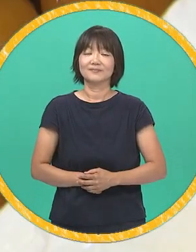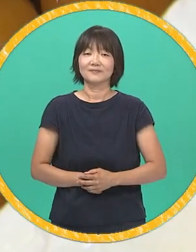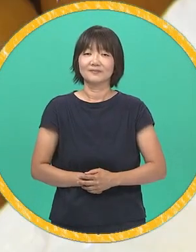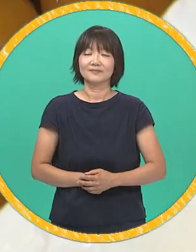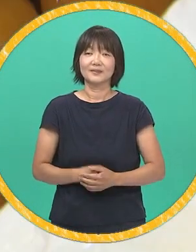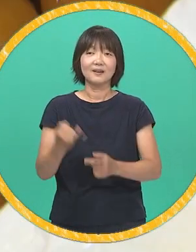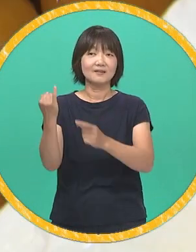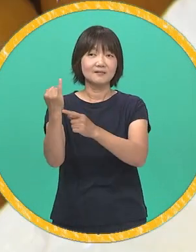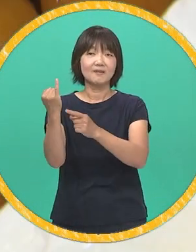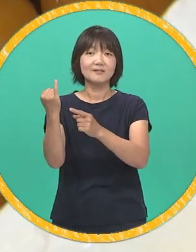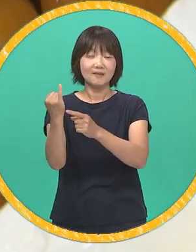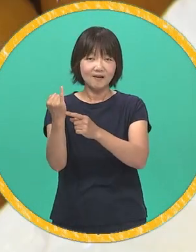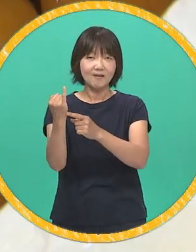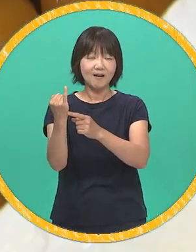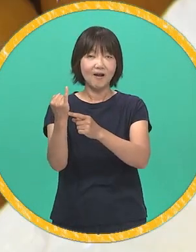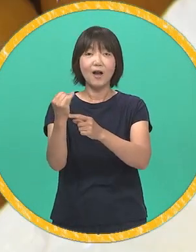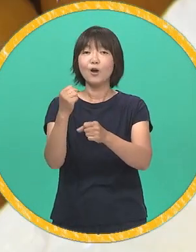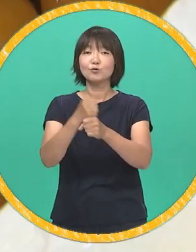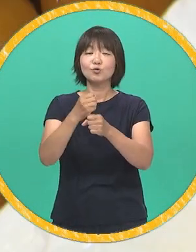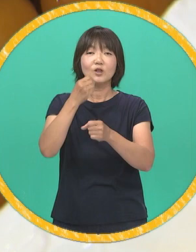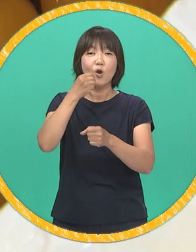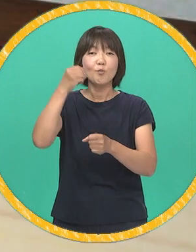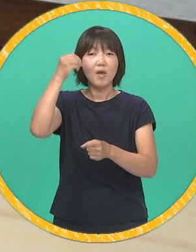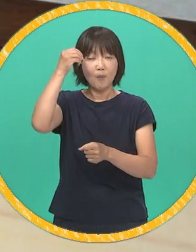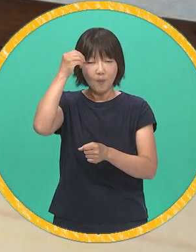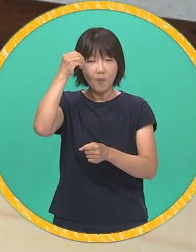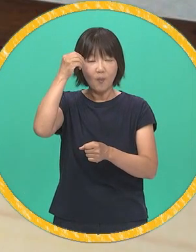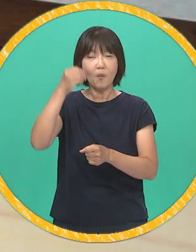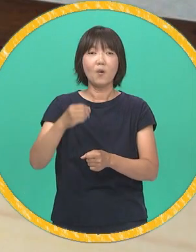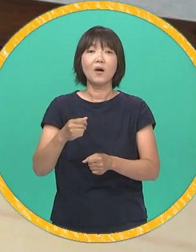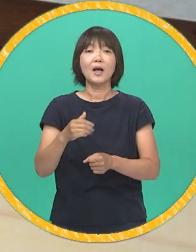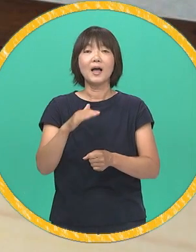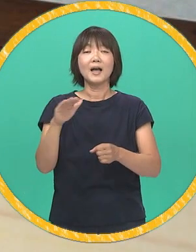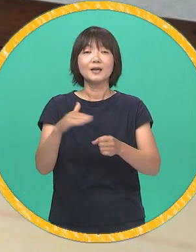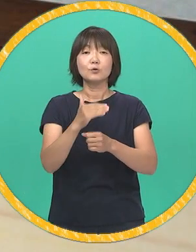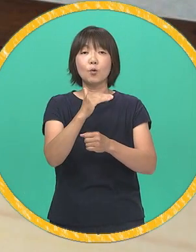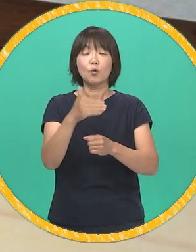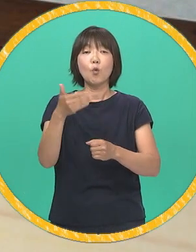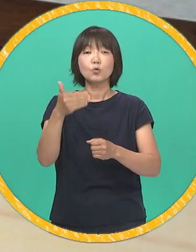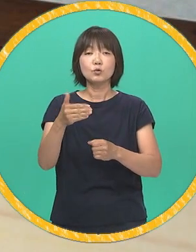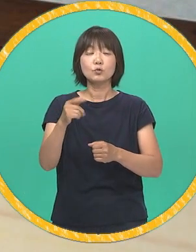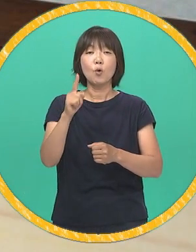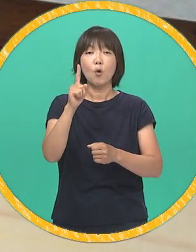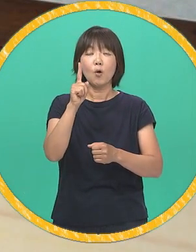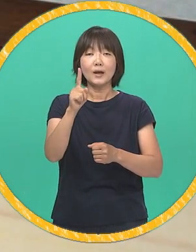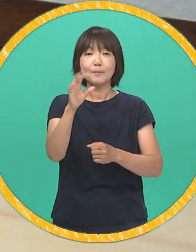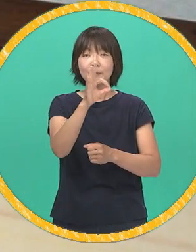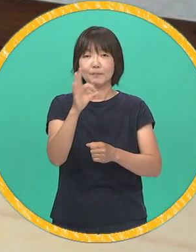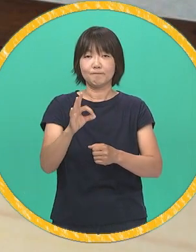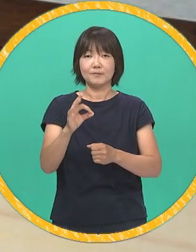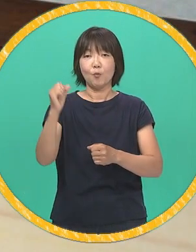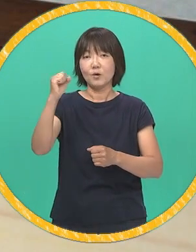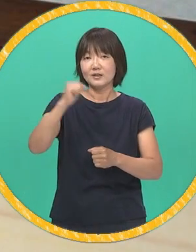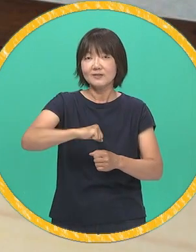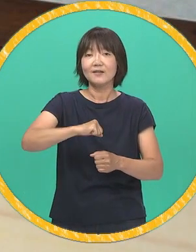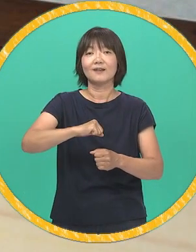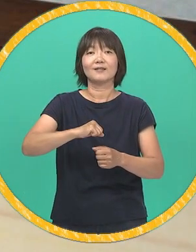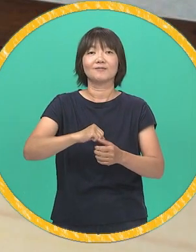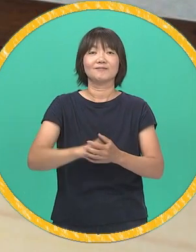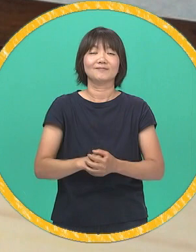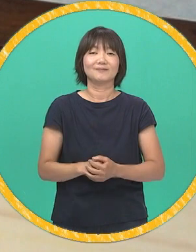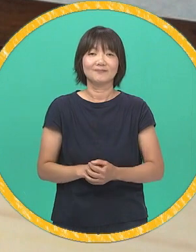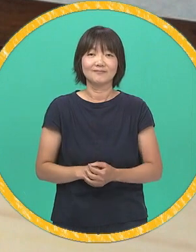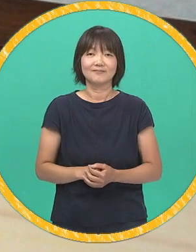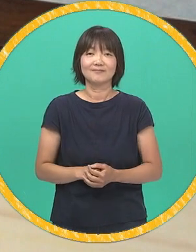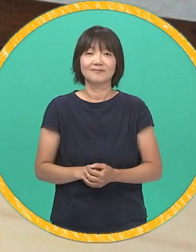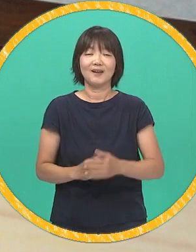あの子の市原さんが履いた梅で作った梅干しはの磯子区の逸品にも認定されているんですね